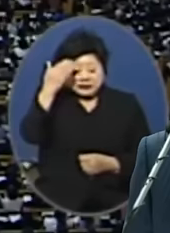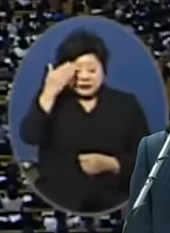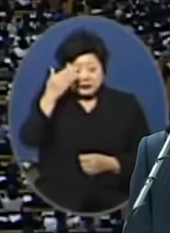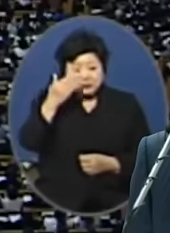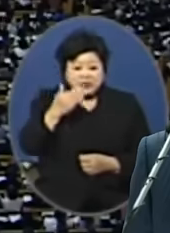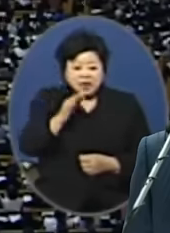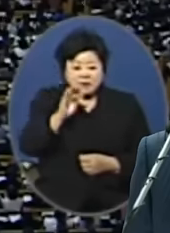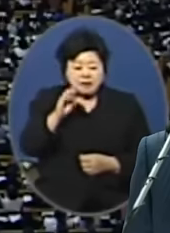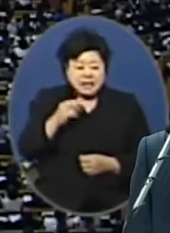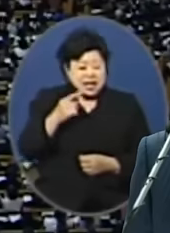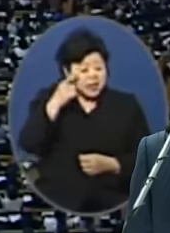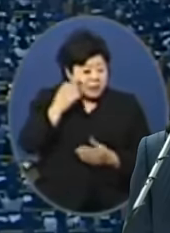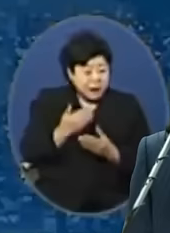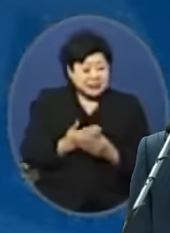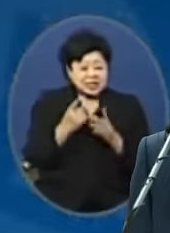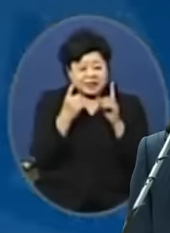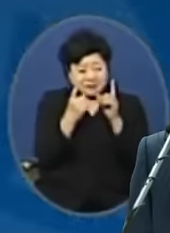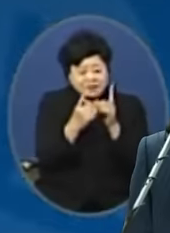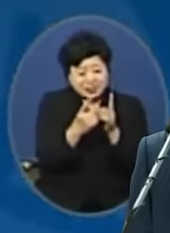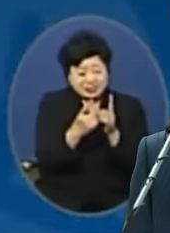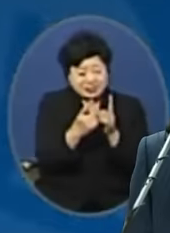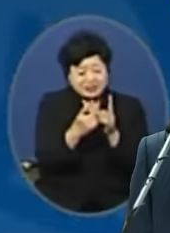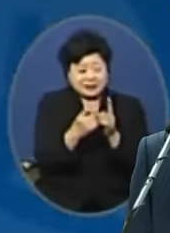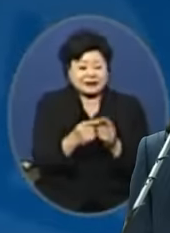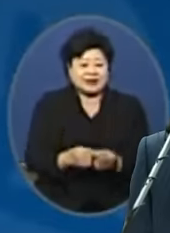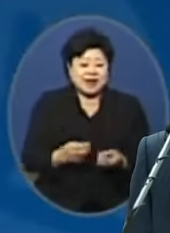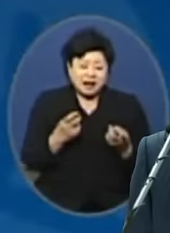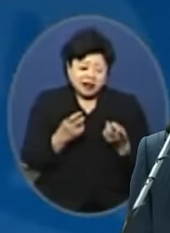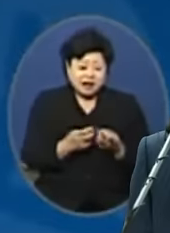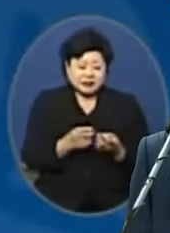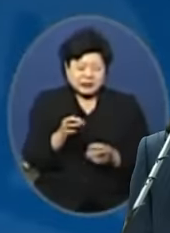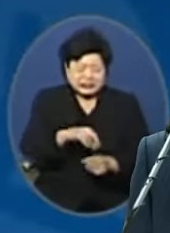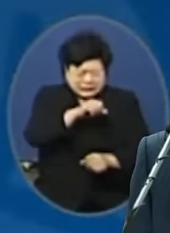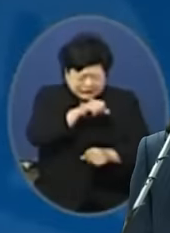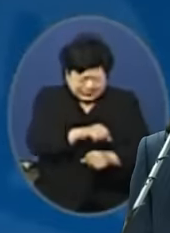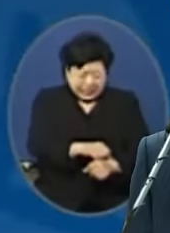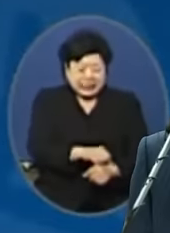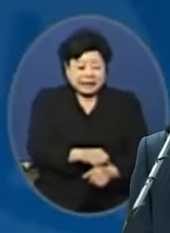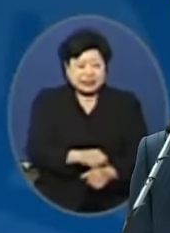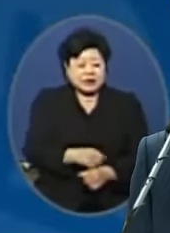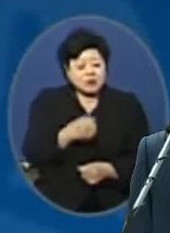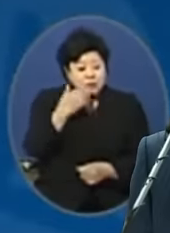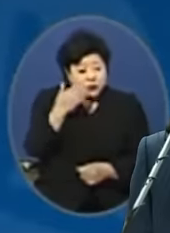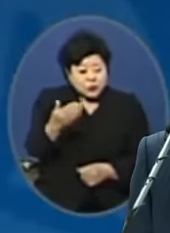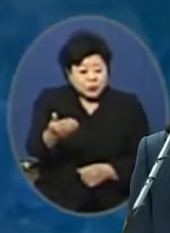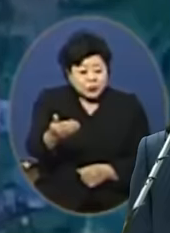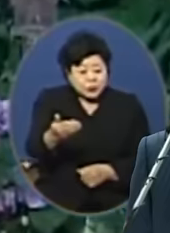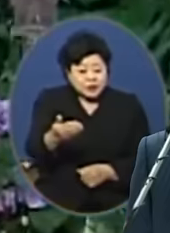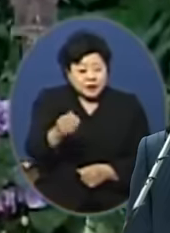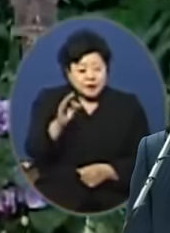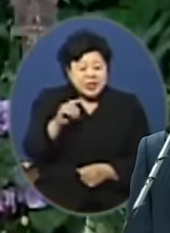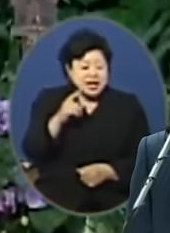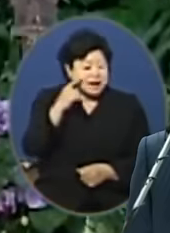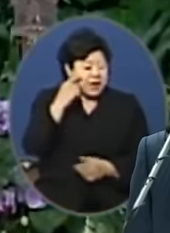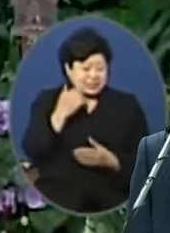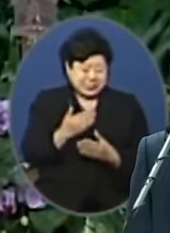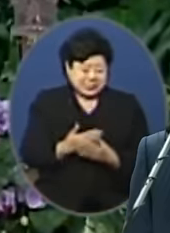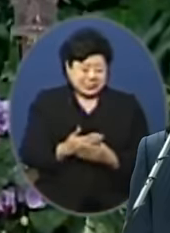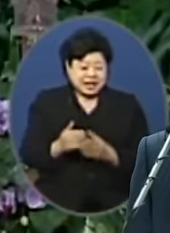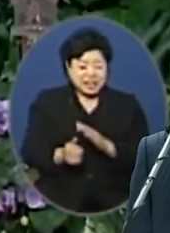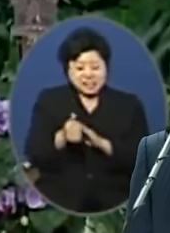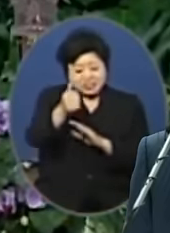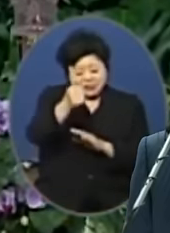빈센트 필 박사님을 찾아와서 어떻게 하면 장사를 잘할 수 있는가라고 물었었습니다. 노만 빈센트 필 박사는